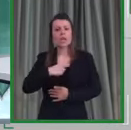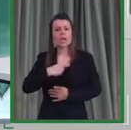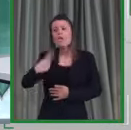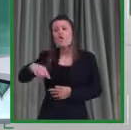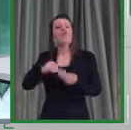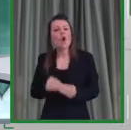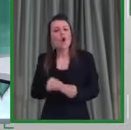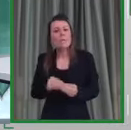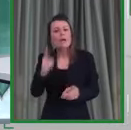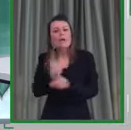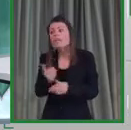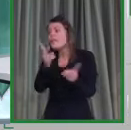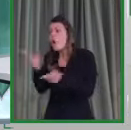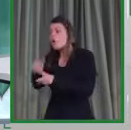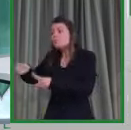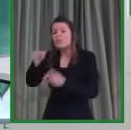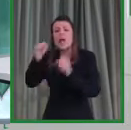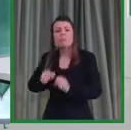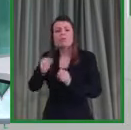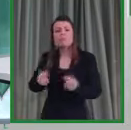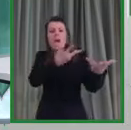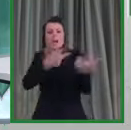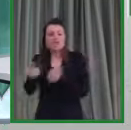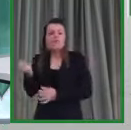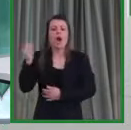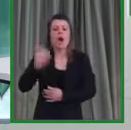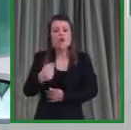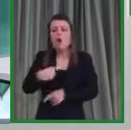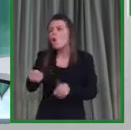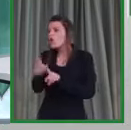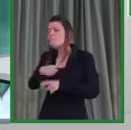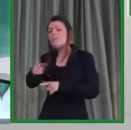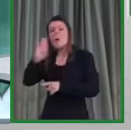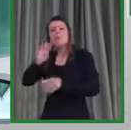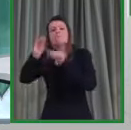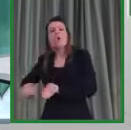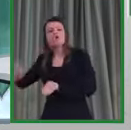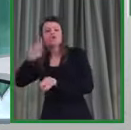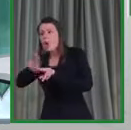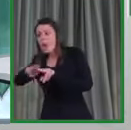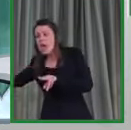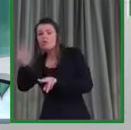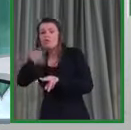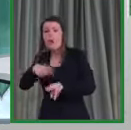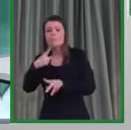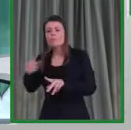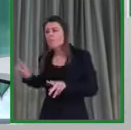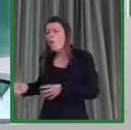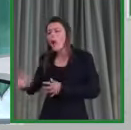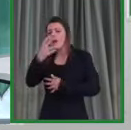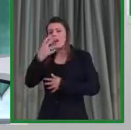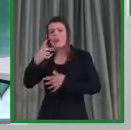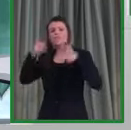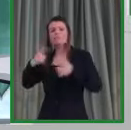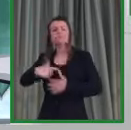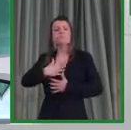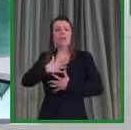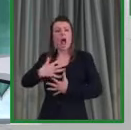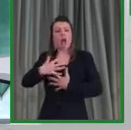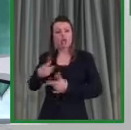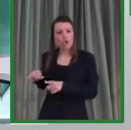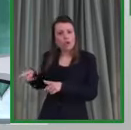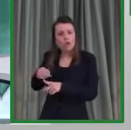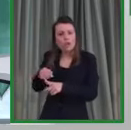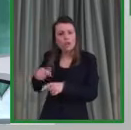recettivi abbiano un posto letto e un respiratore da dare alle persone e allora abbiamo preso i pazienti e li abbiamo portati